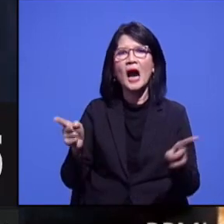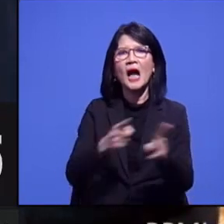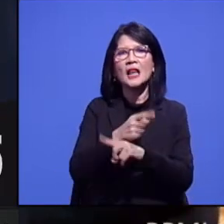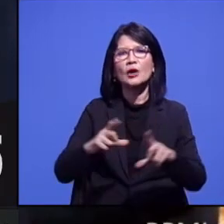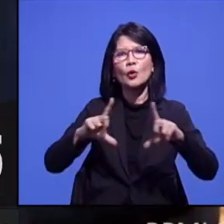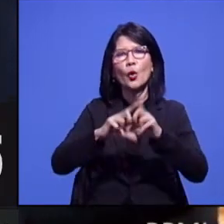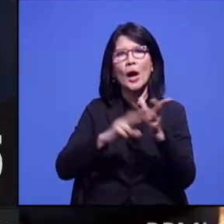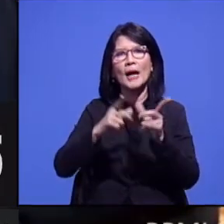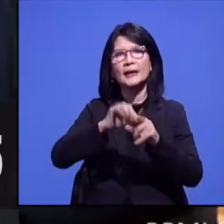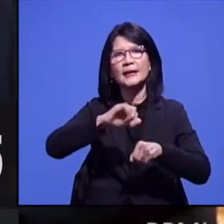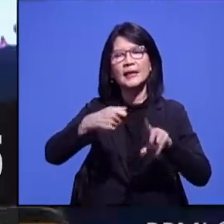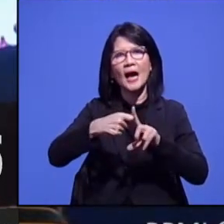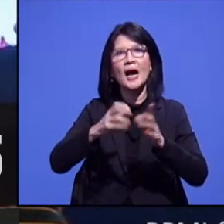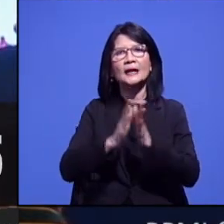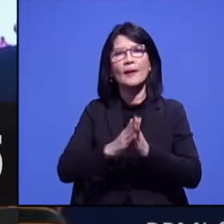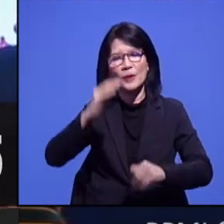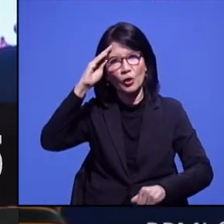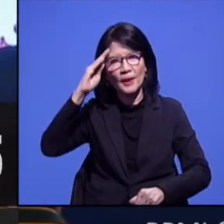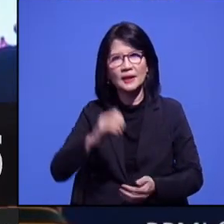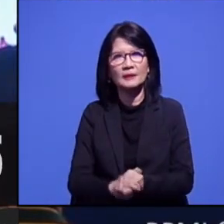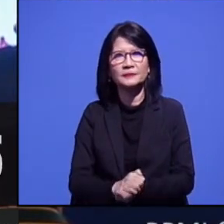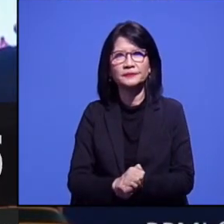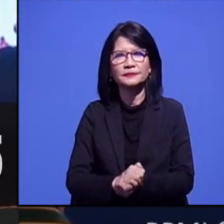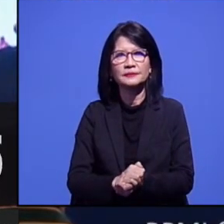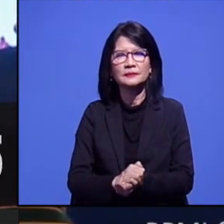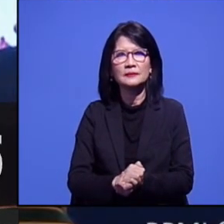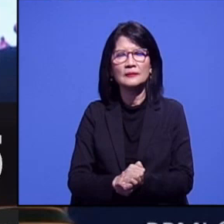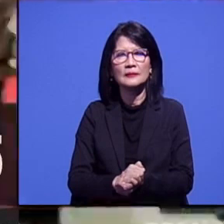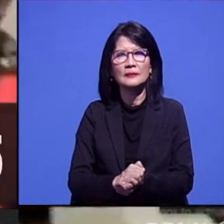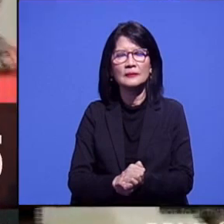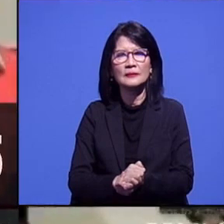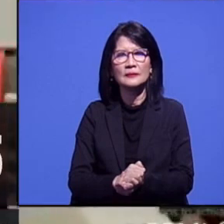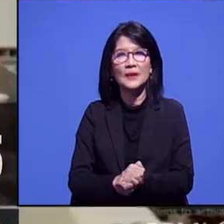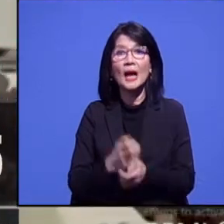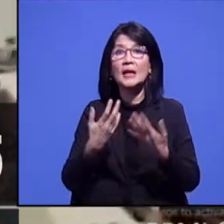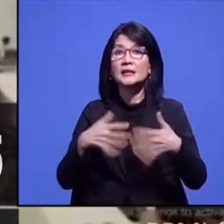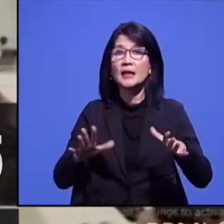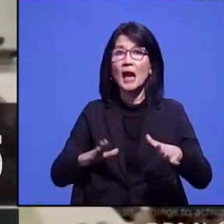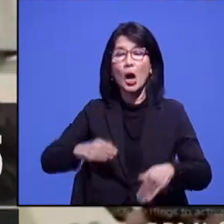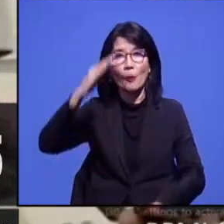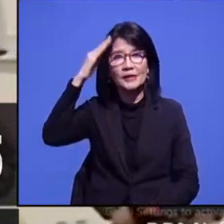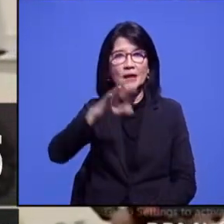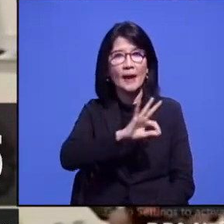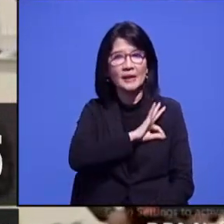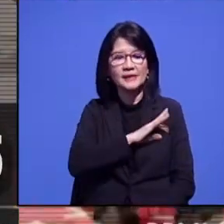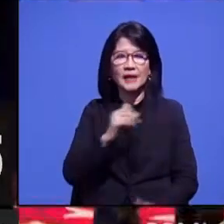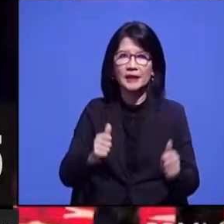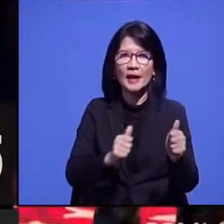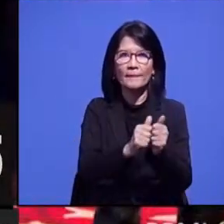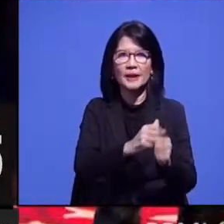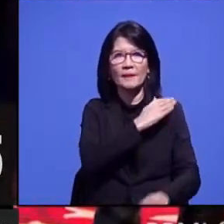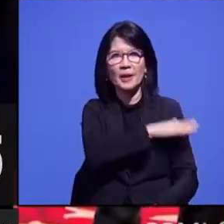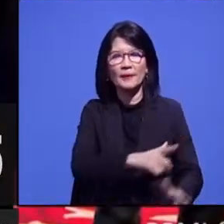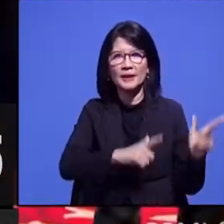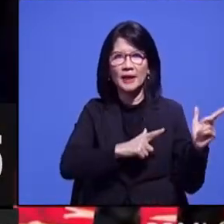hingga penghormatan kebesaran tadi sehari melaporkan usai upacara presiden didampingi Panglima TNI